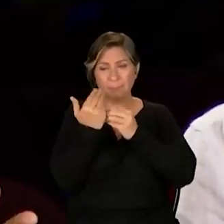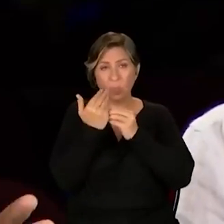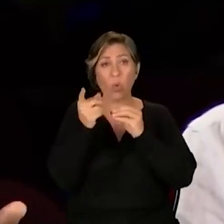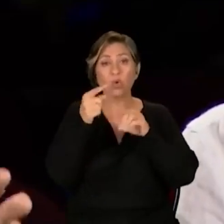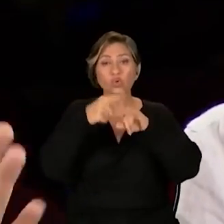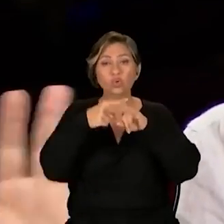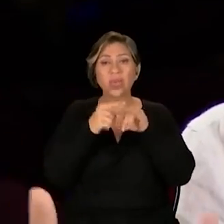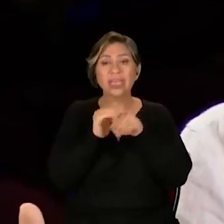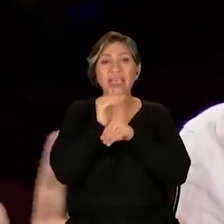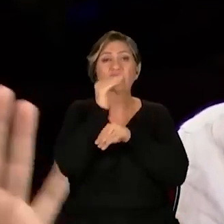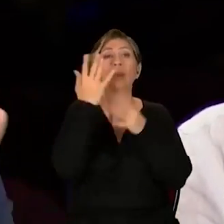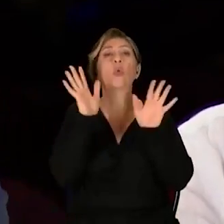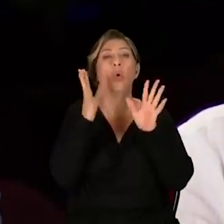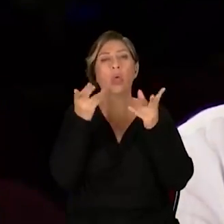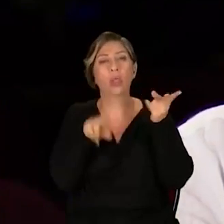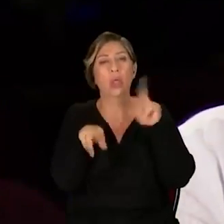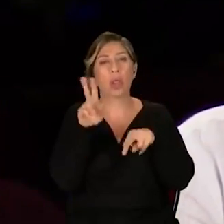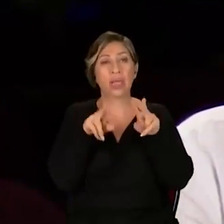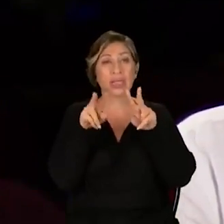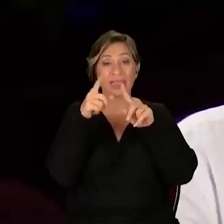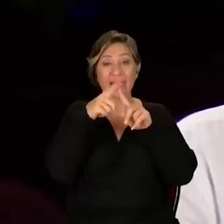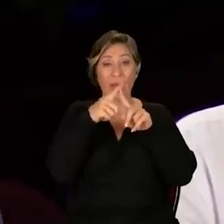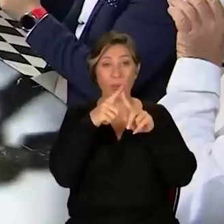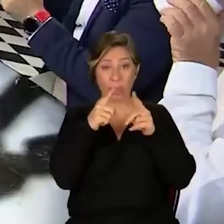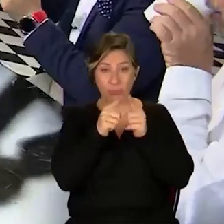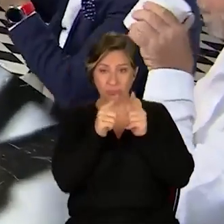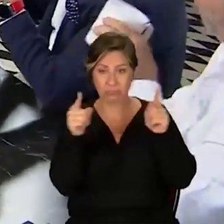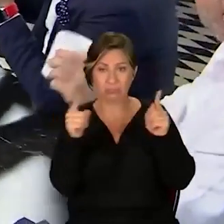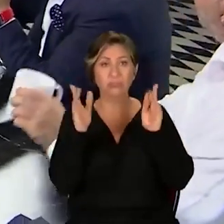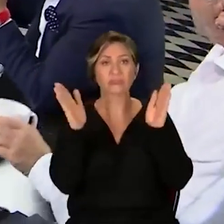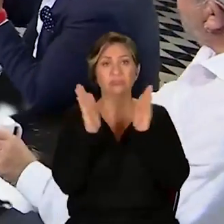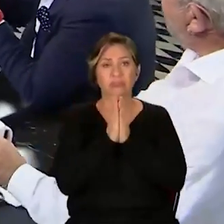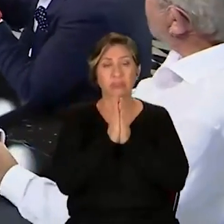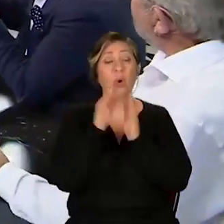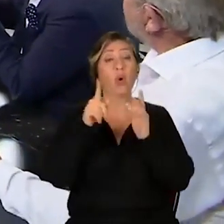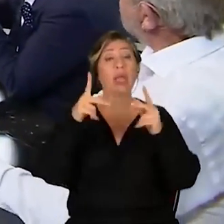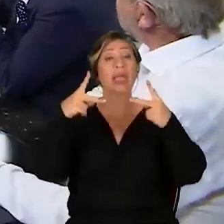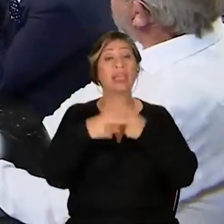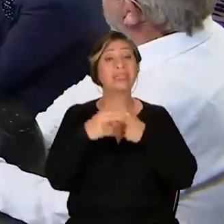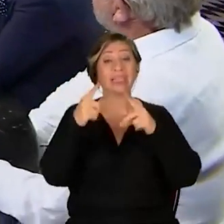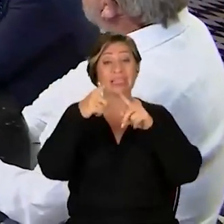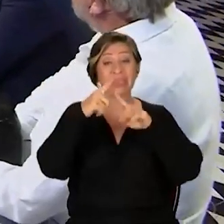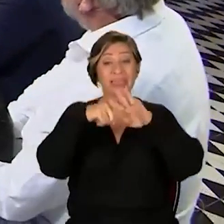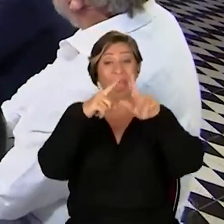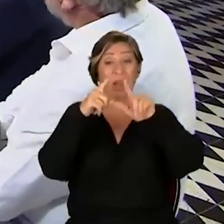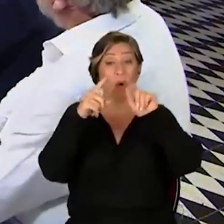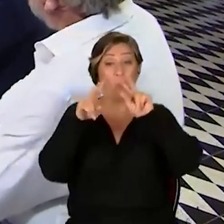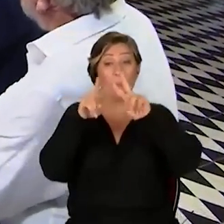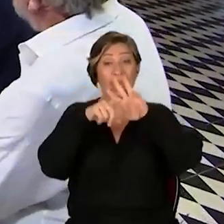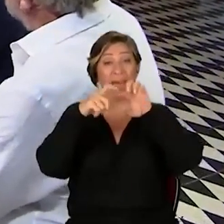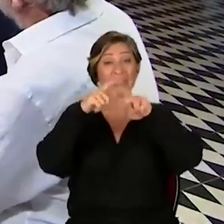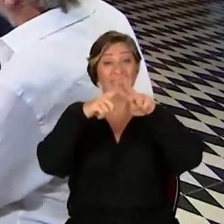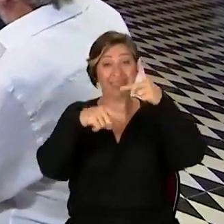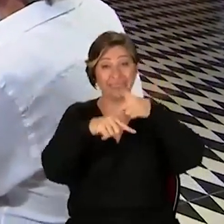hücre yaşayabilir olmuyor. Telomer aktivitesi bu. O telomerleri kesen şeye de telomeraz deniyor. Onları kesen